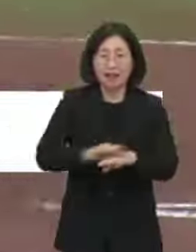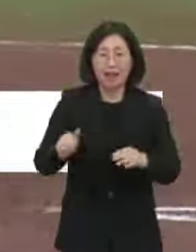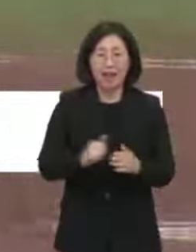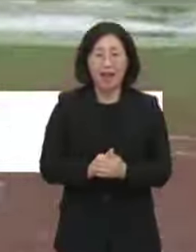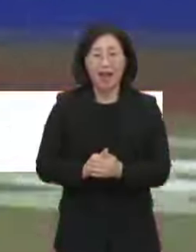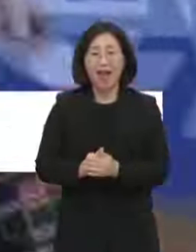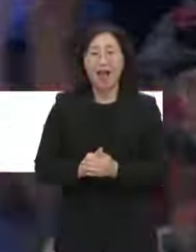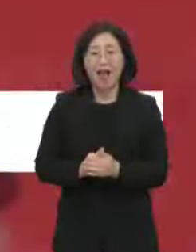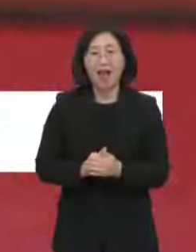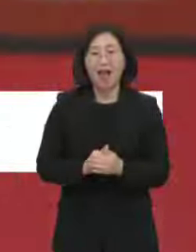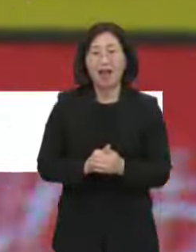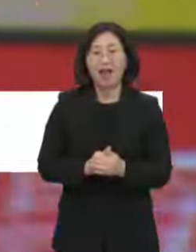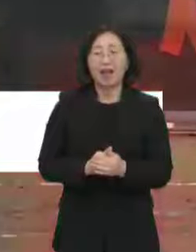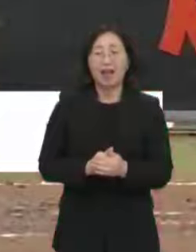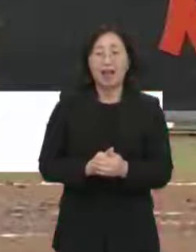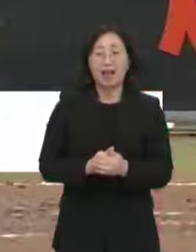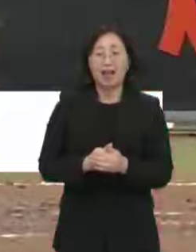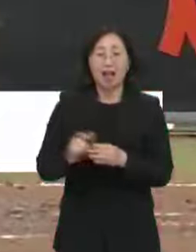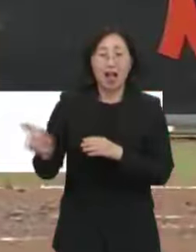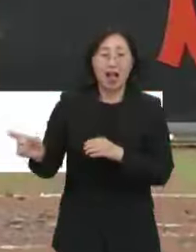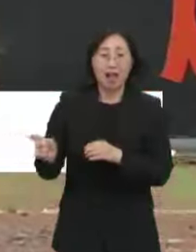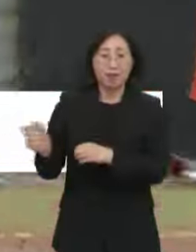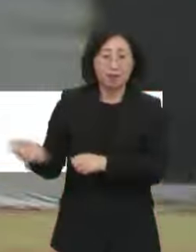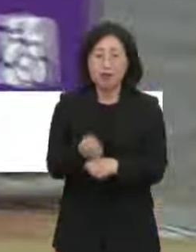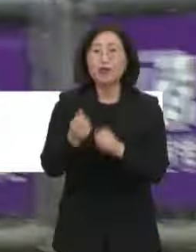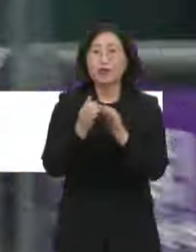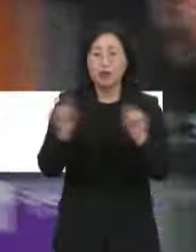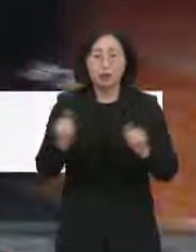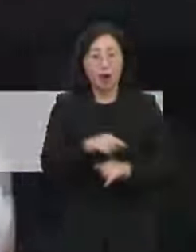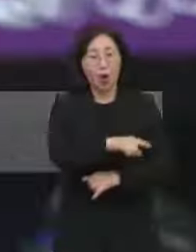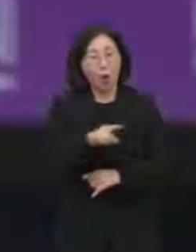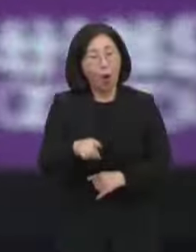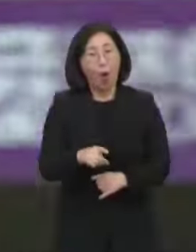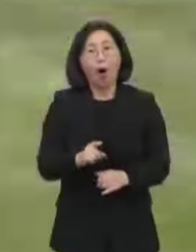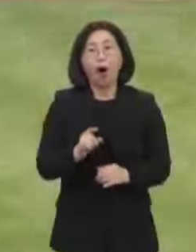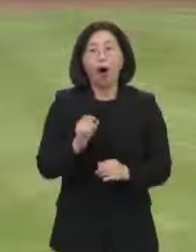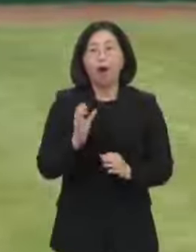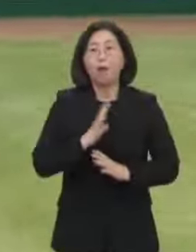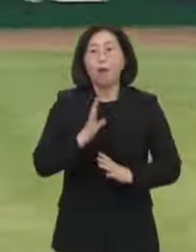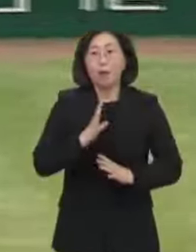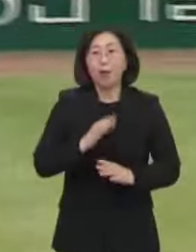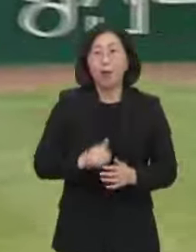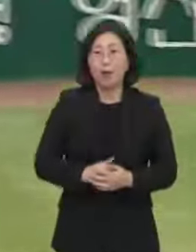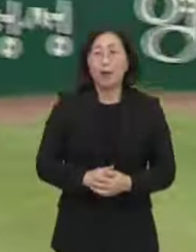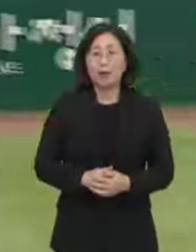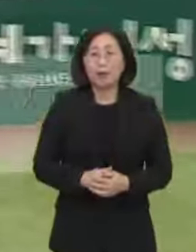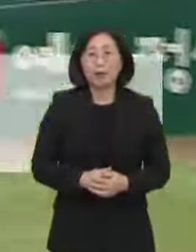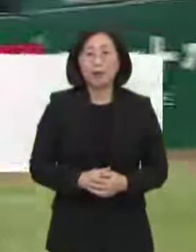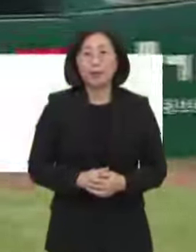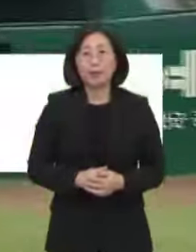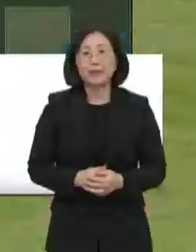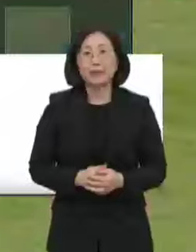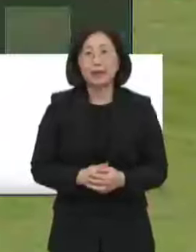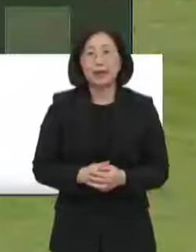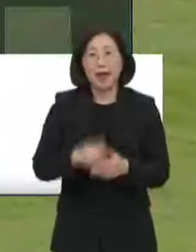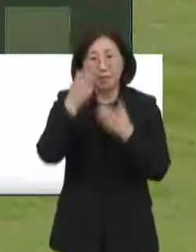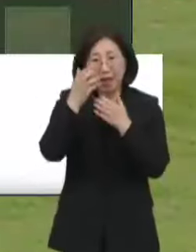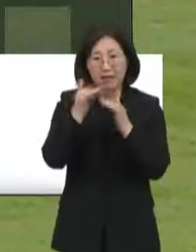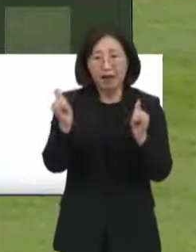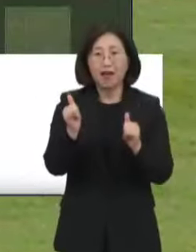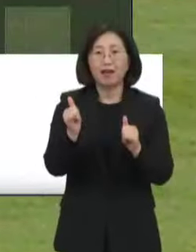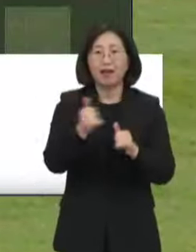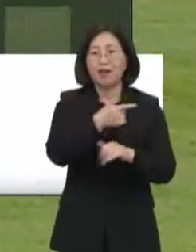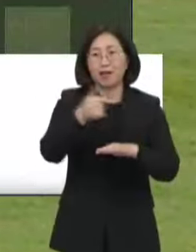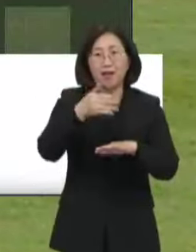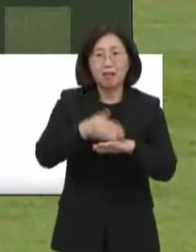출루율과 장타율 1위에 오르며 타구단 투수들에게 공포의 대상이 됐습니다. la fanaticada, el equipo, ¿verdad? Estoy muy agradecido